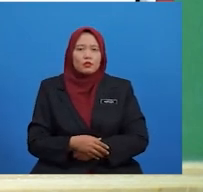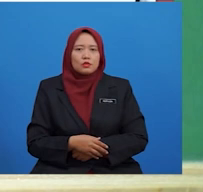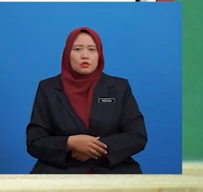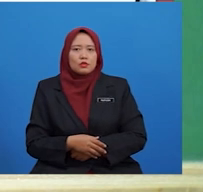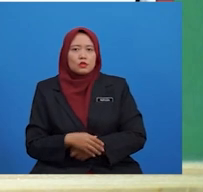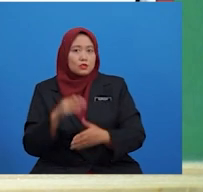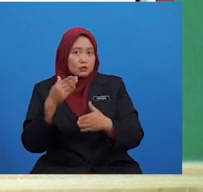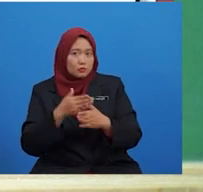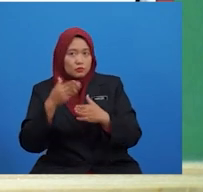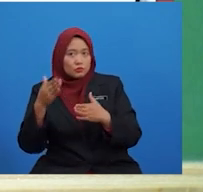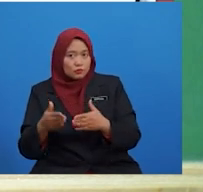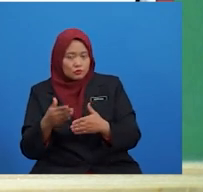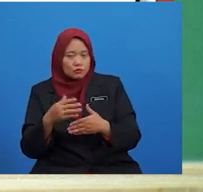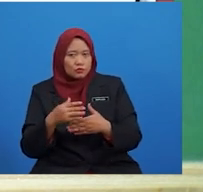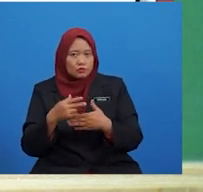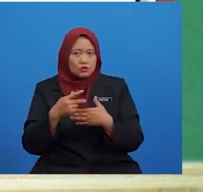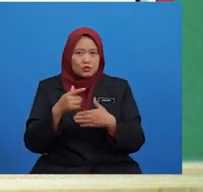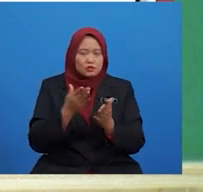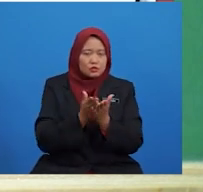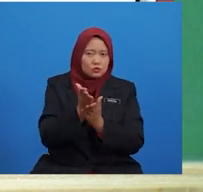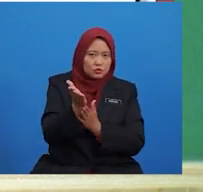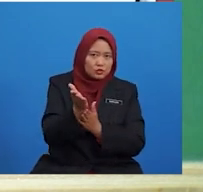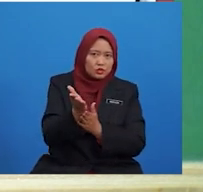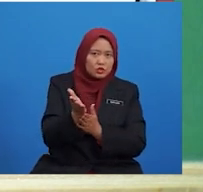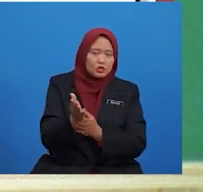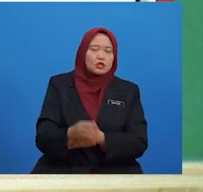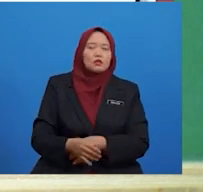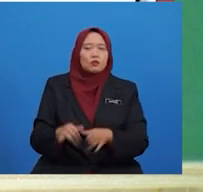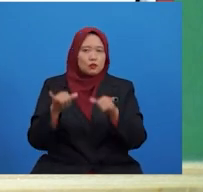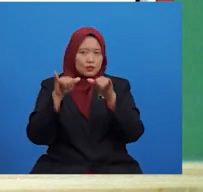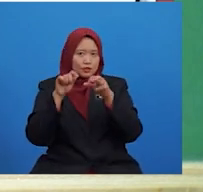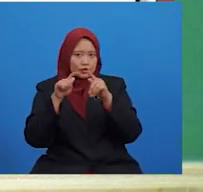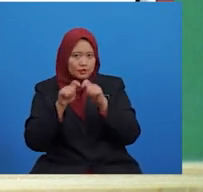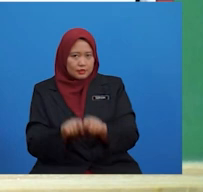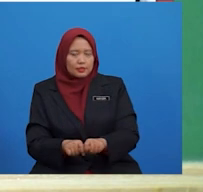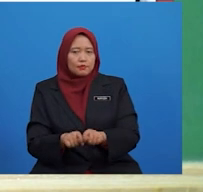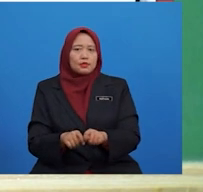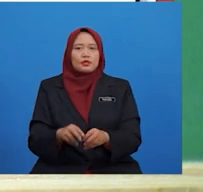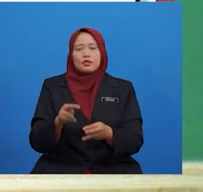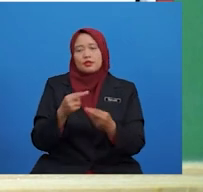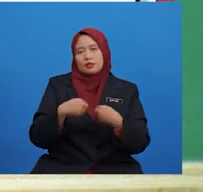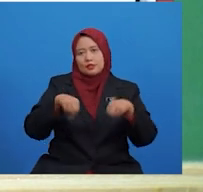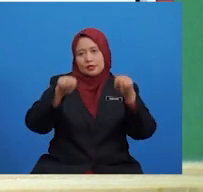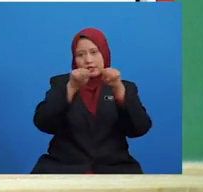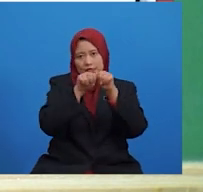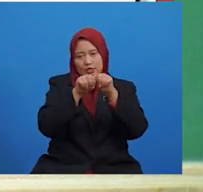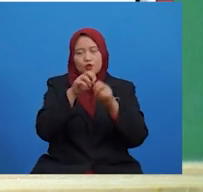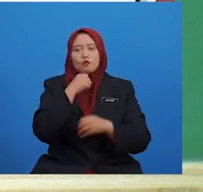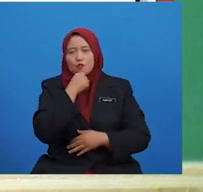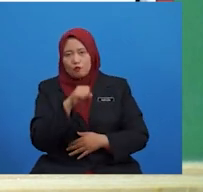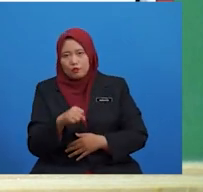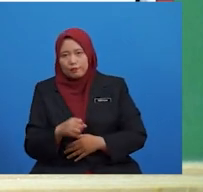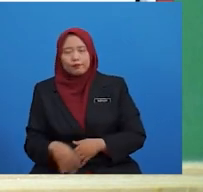nilai 20 kepada pemboleh ubah umur itu. Contoh pengisytiharan pemboleh